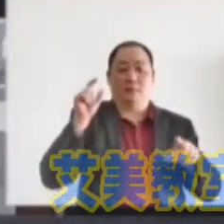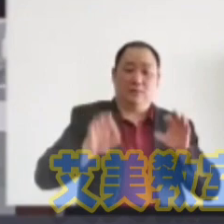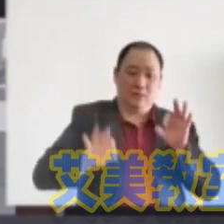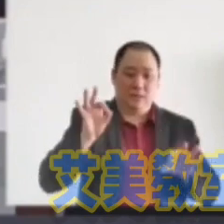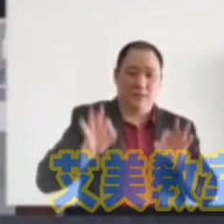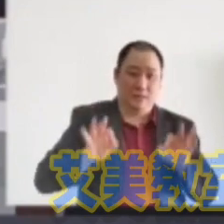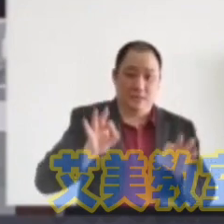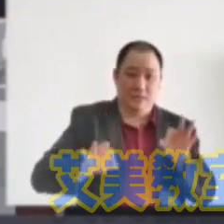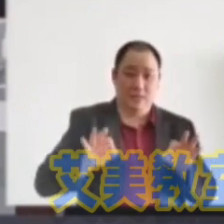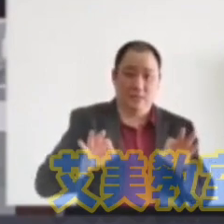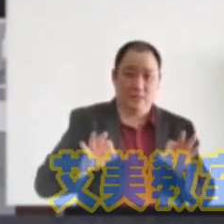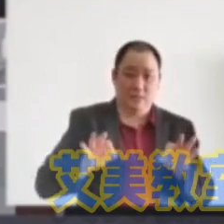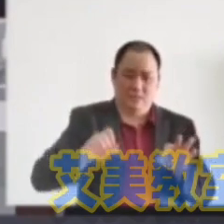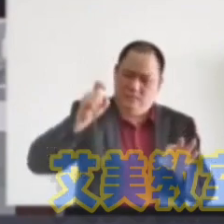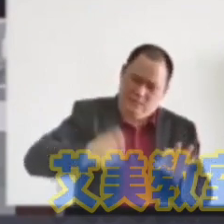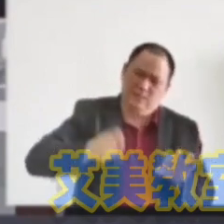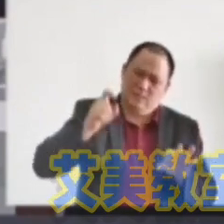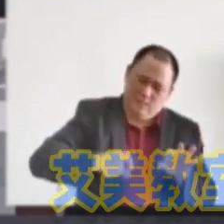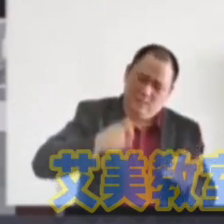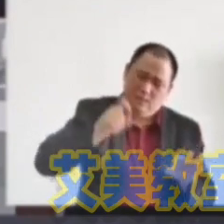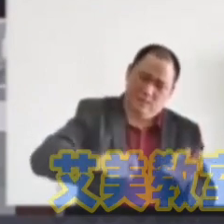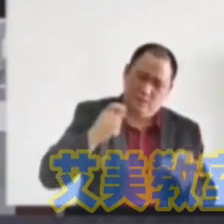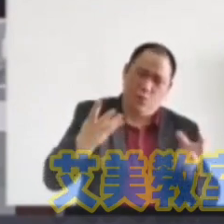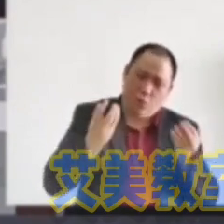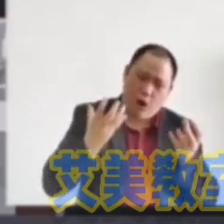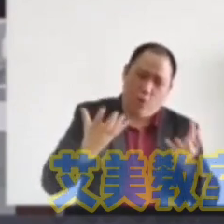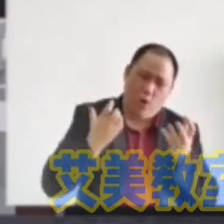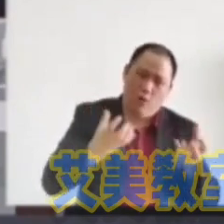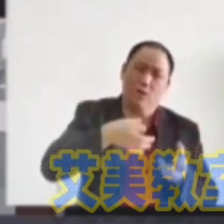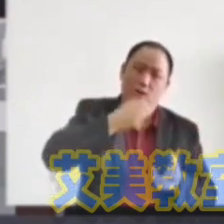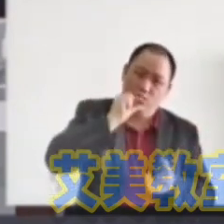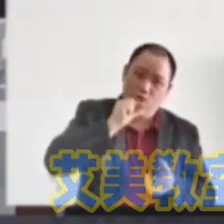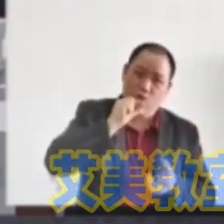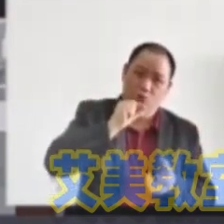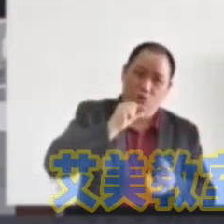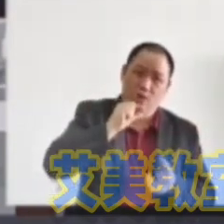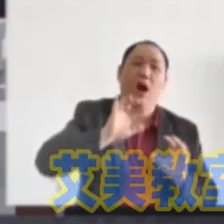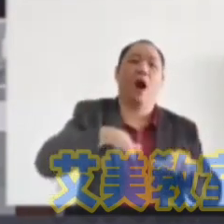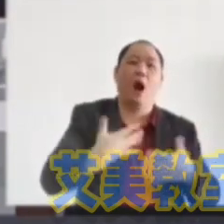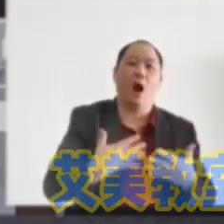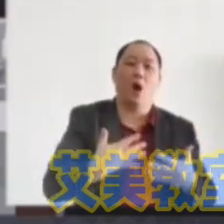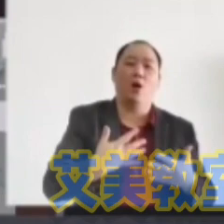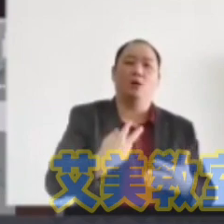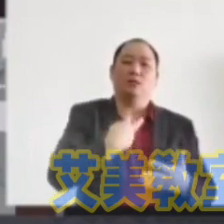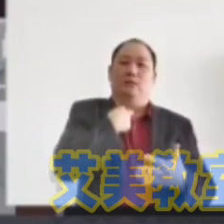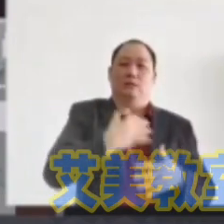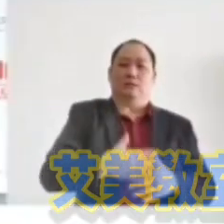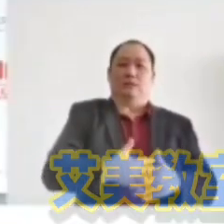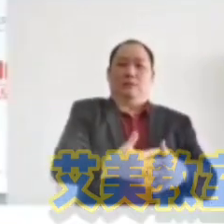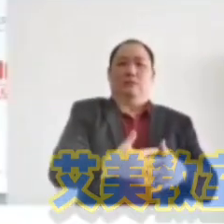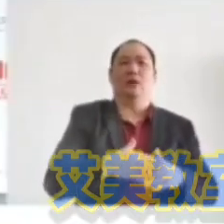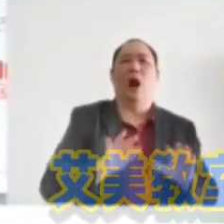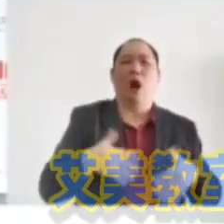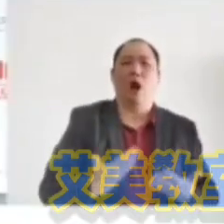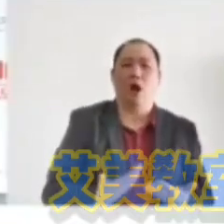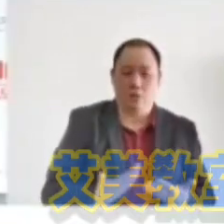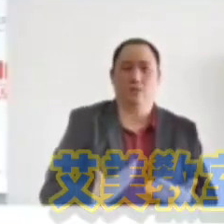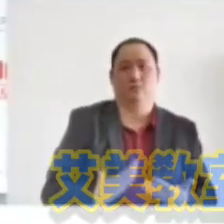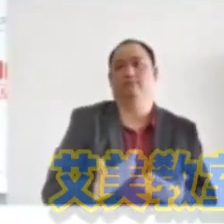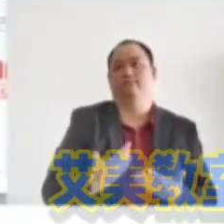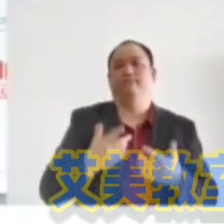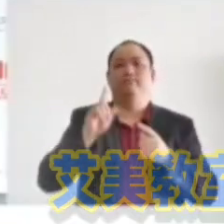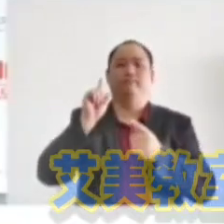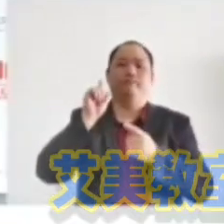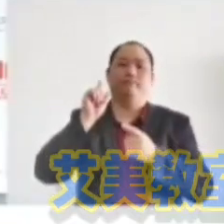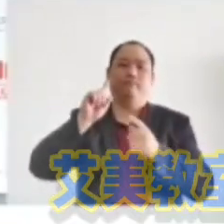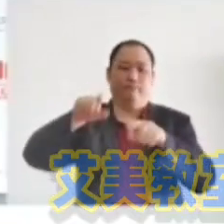想吃哦，怎样办呢？就需要去咨询哦医生专业的这个建议。OK， 所以其实嘞是每